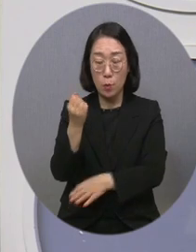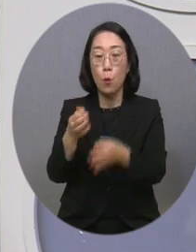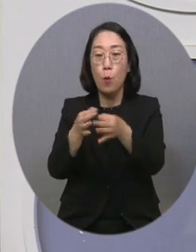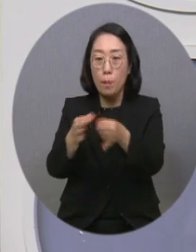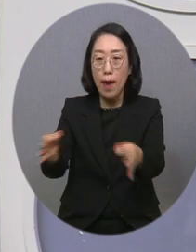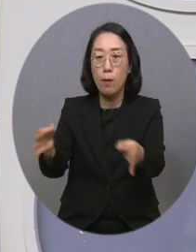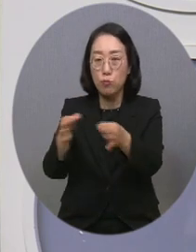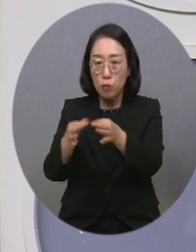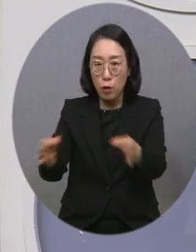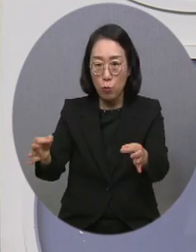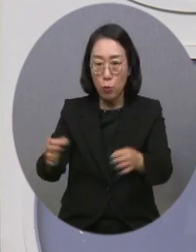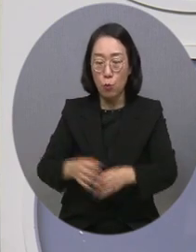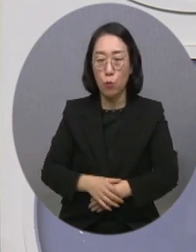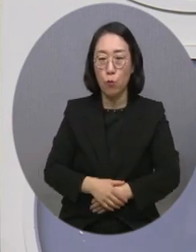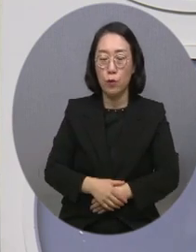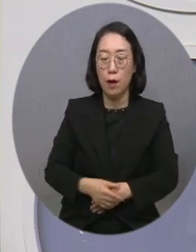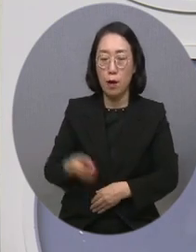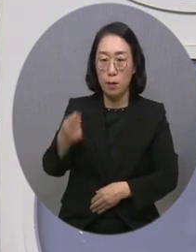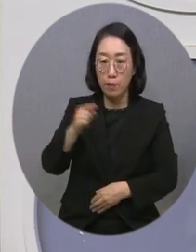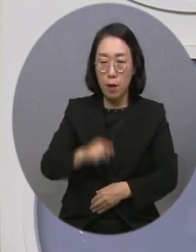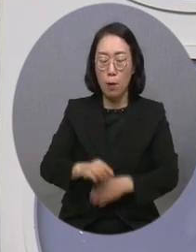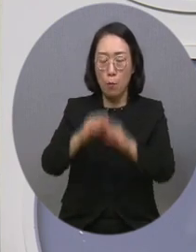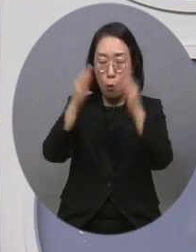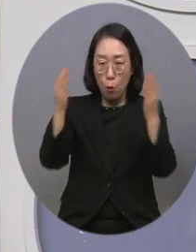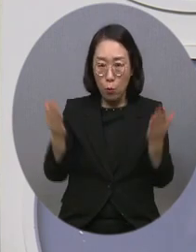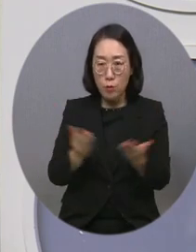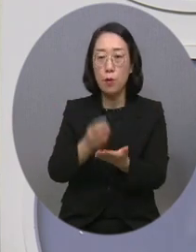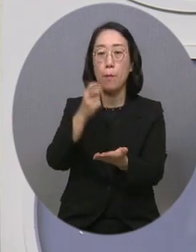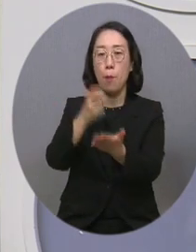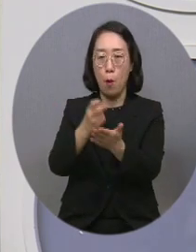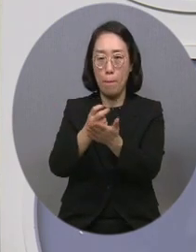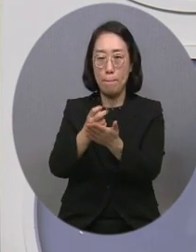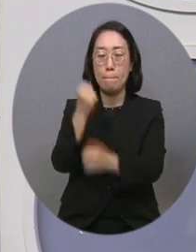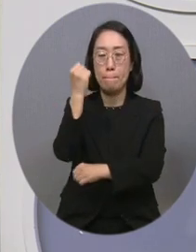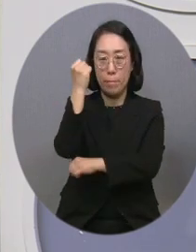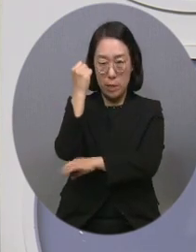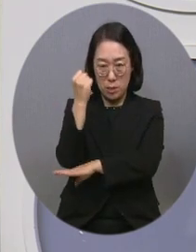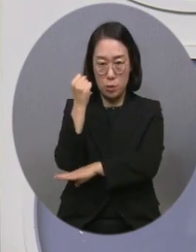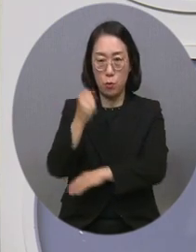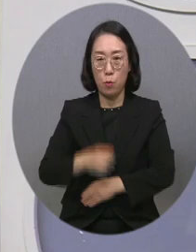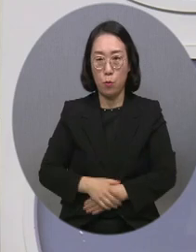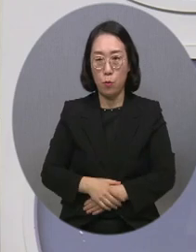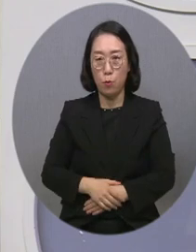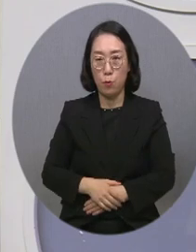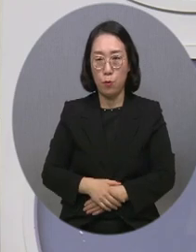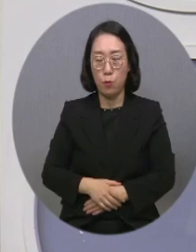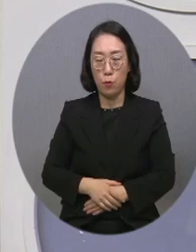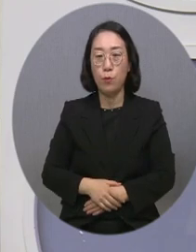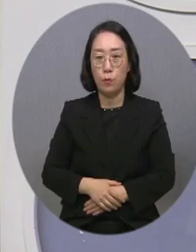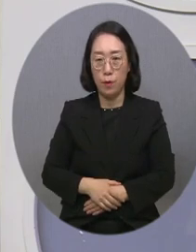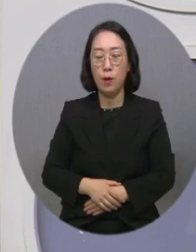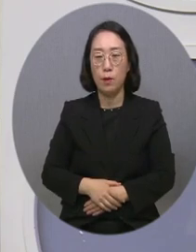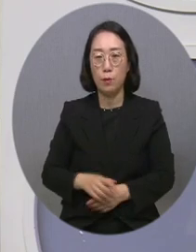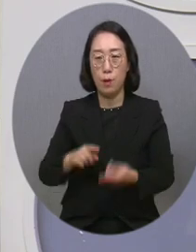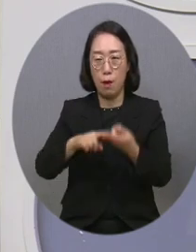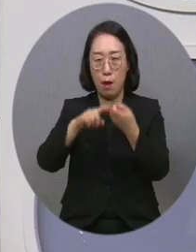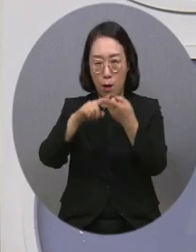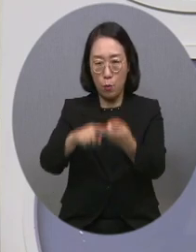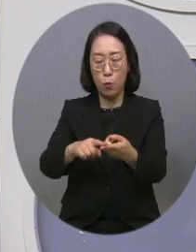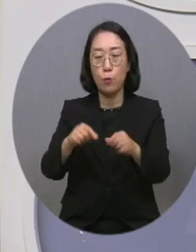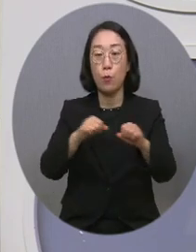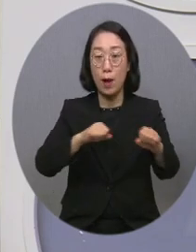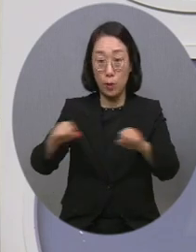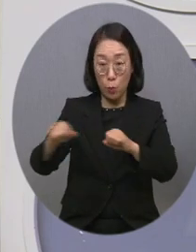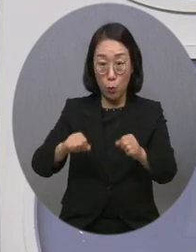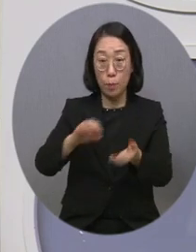배분하고 그다음에 예, 모든 것은 그 법에 의해서 저희가 움직이니까 움직이고